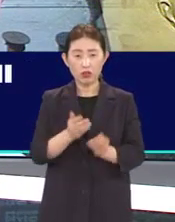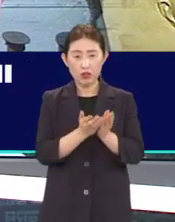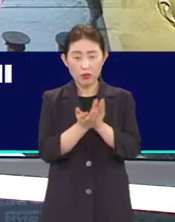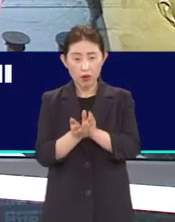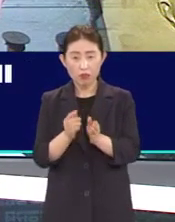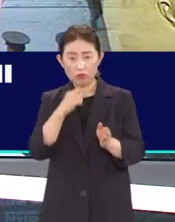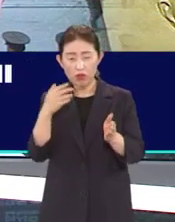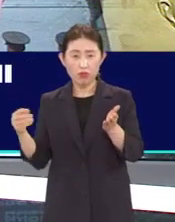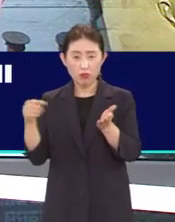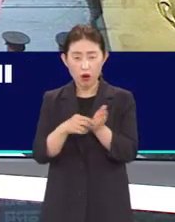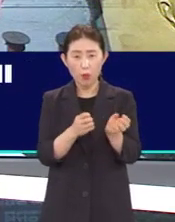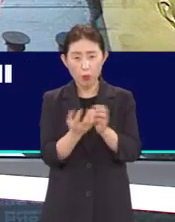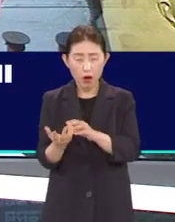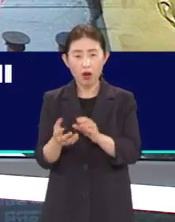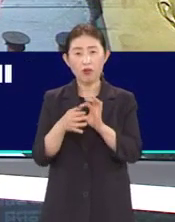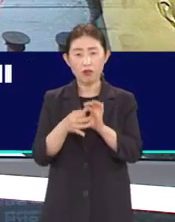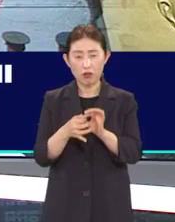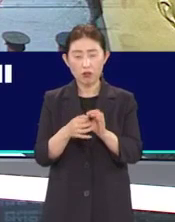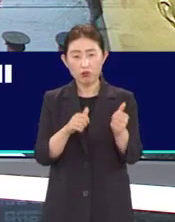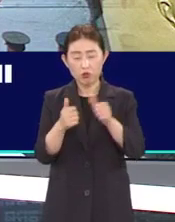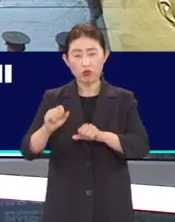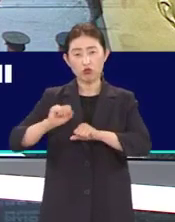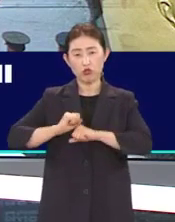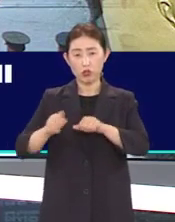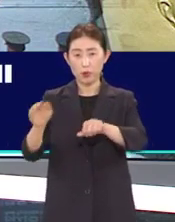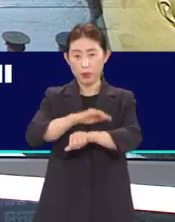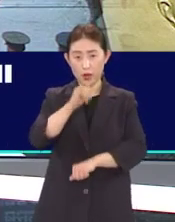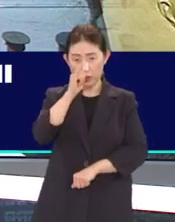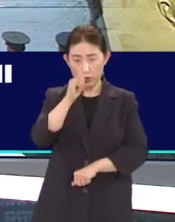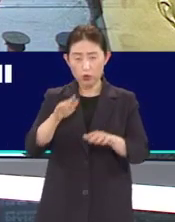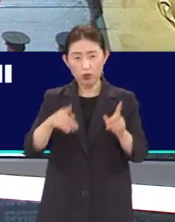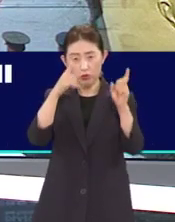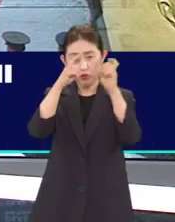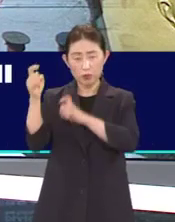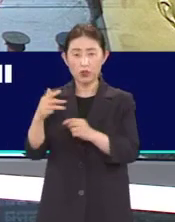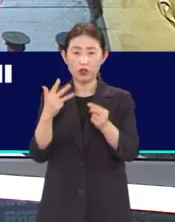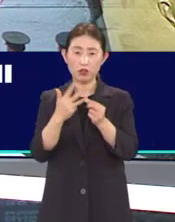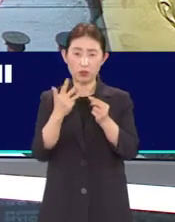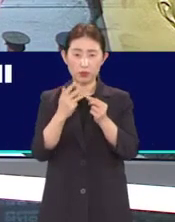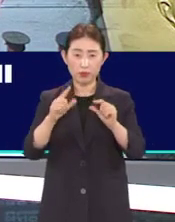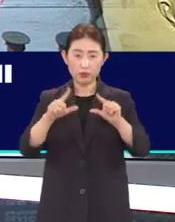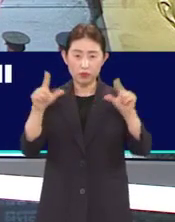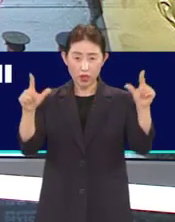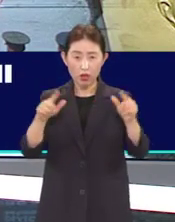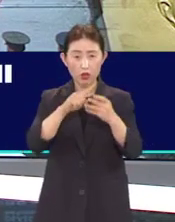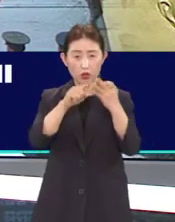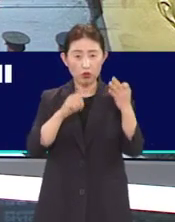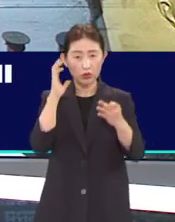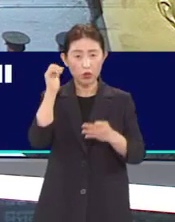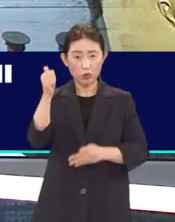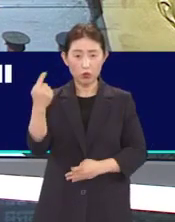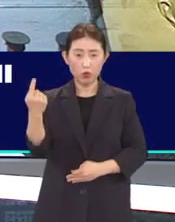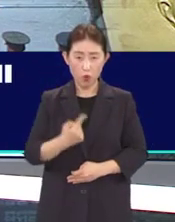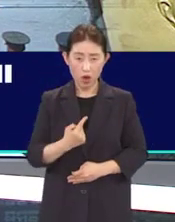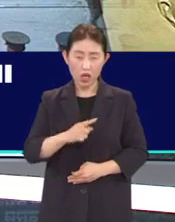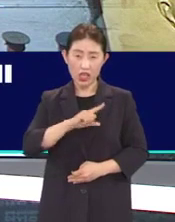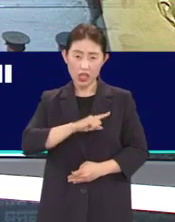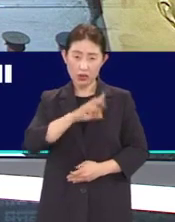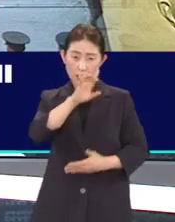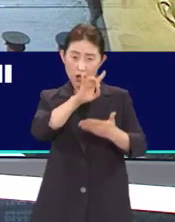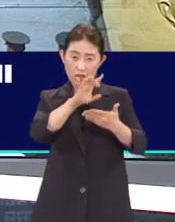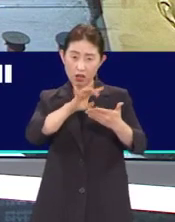영웅들이 잠들어 있습니다 오늘 용사들을 추모하는 8번째 서해수호의날을 맞아 윤석을 대통령은 이들의